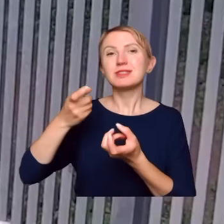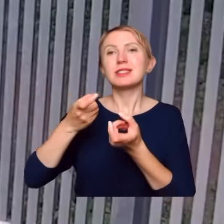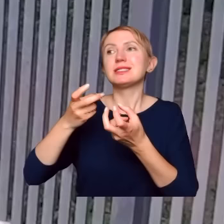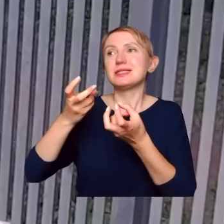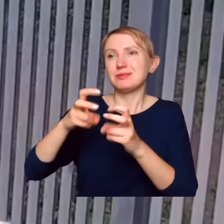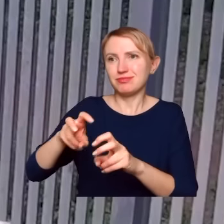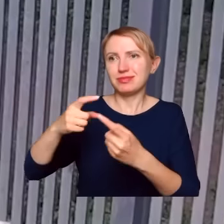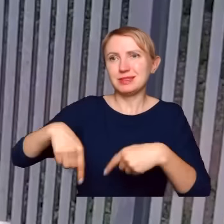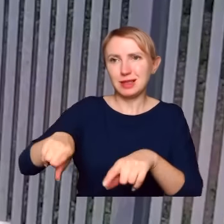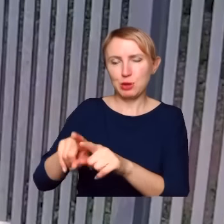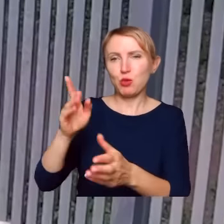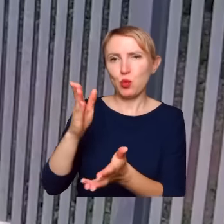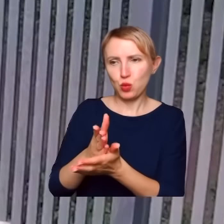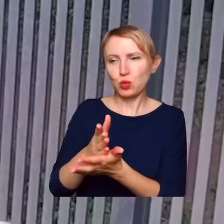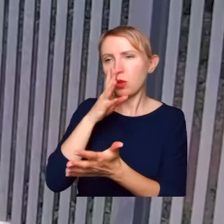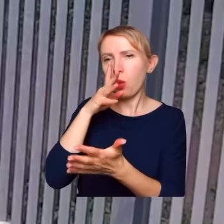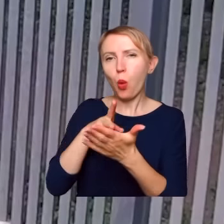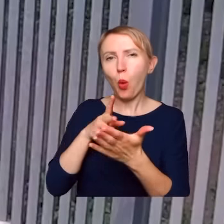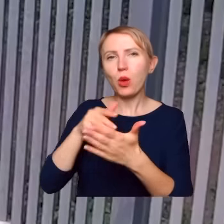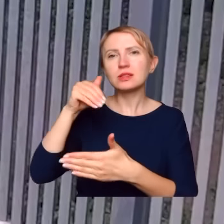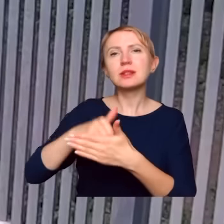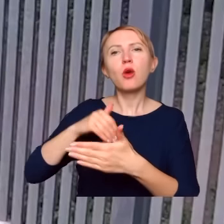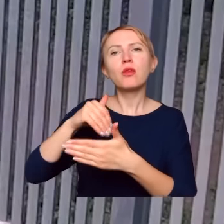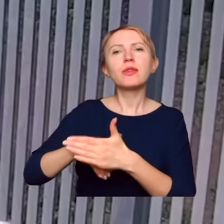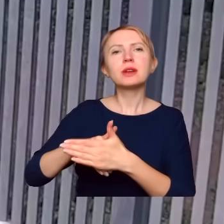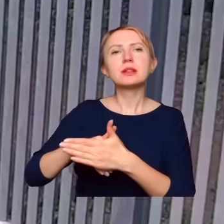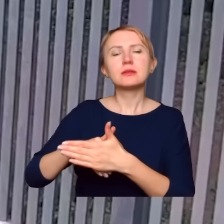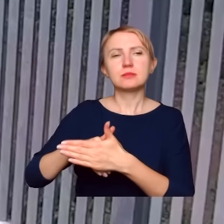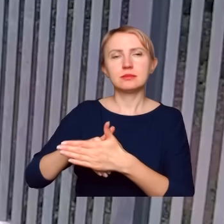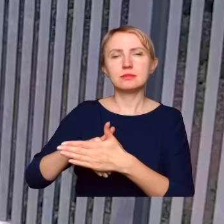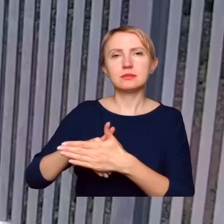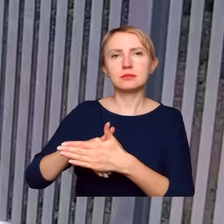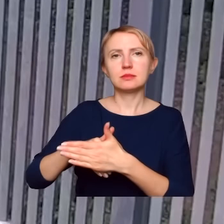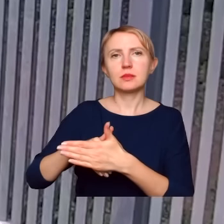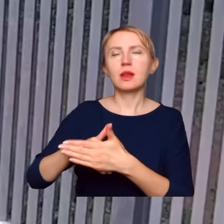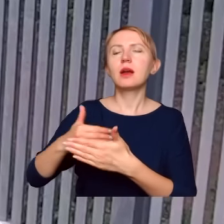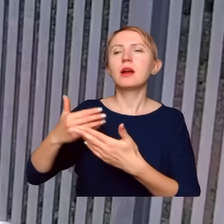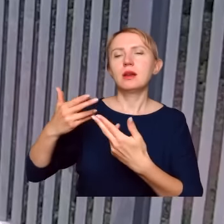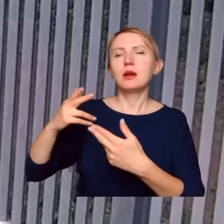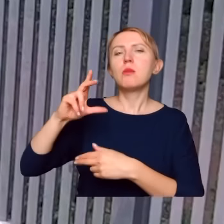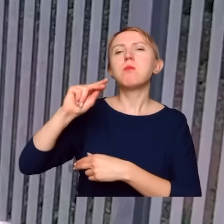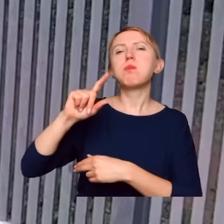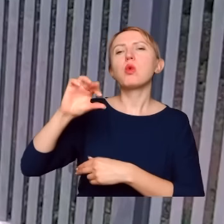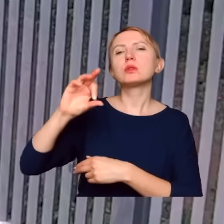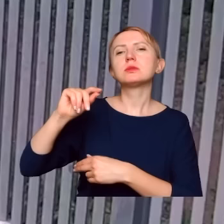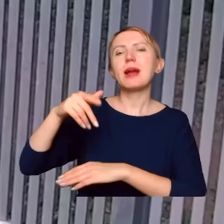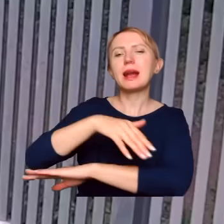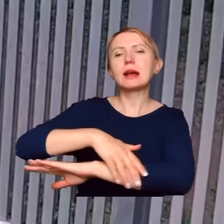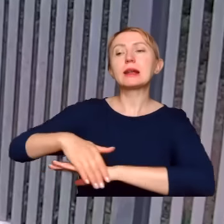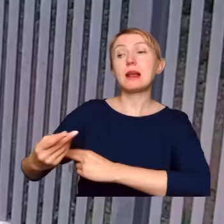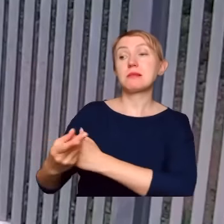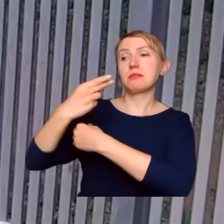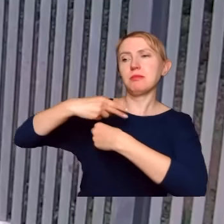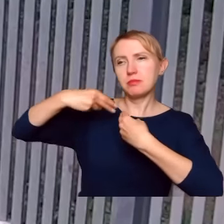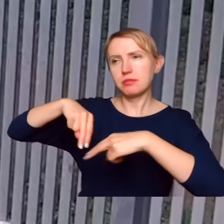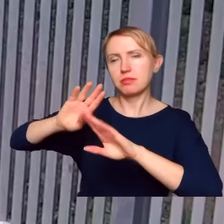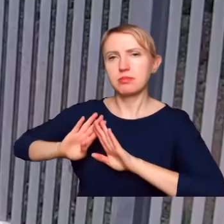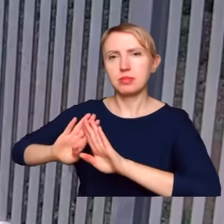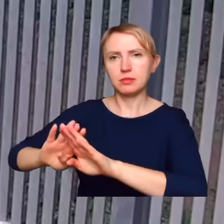miałby oceniać zachowania polegające na tak zwanych pushbackach. Natomiast jak ma